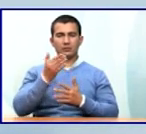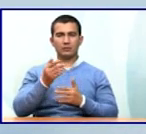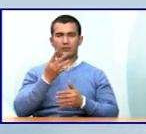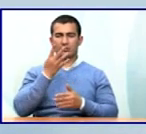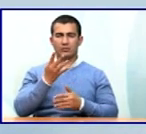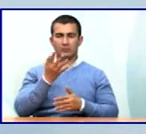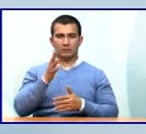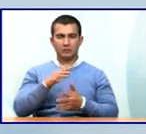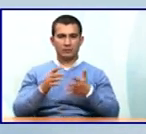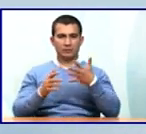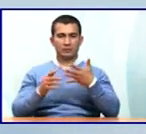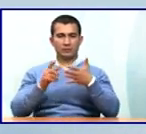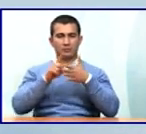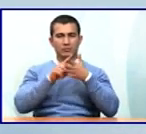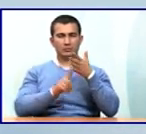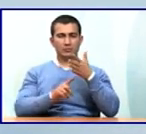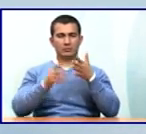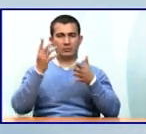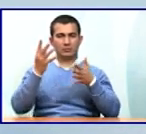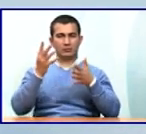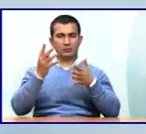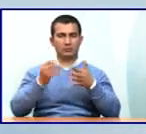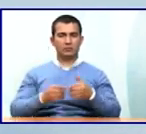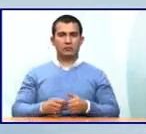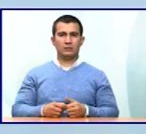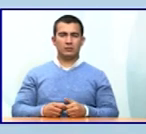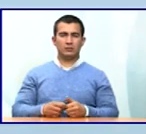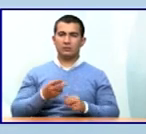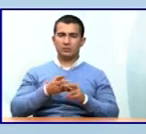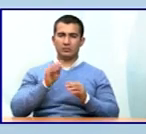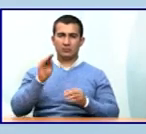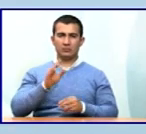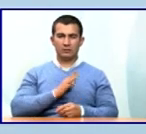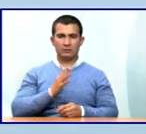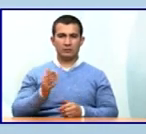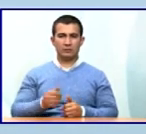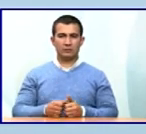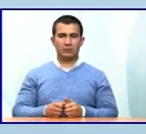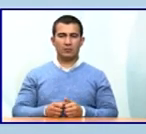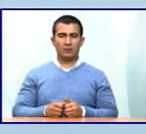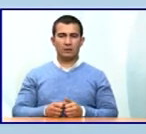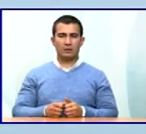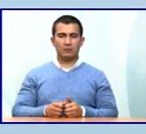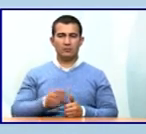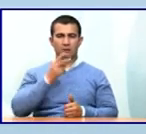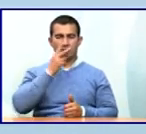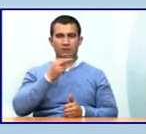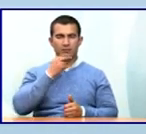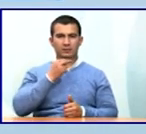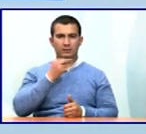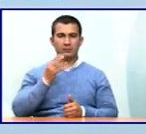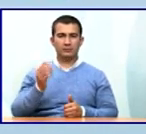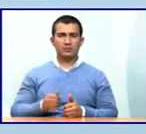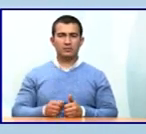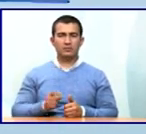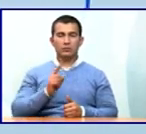4ta barmog'imizni joylashtiramiz. Mana joylashtirdik. Endi qarang. Nimalarni